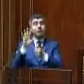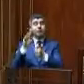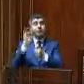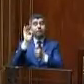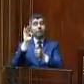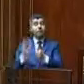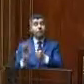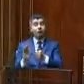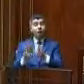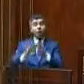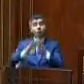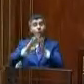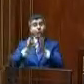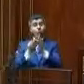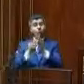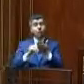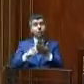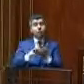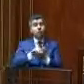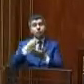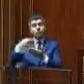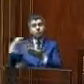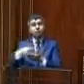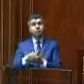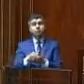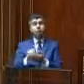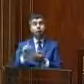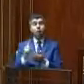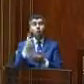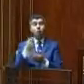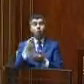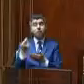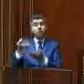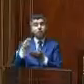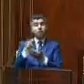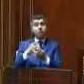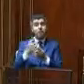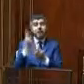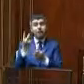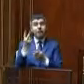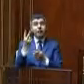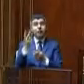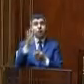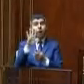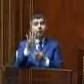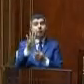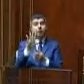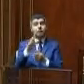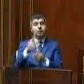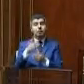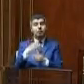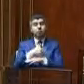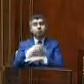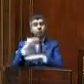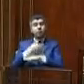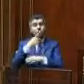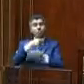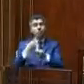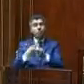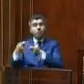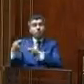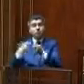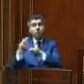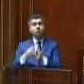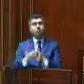إجمالي الصادرات، وأول مزود بنسبة 52.7% من الواردات، حيث بلغ